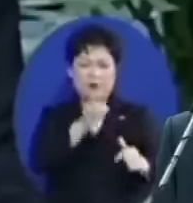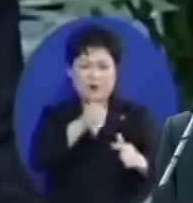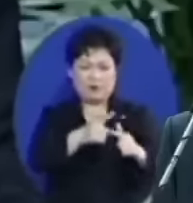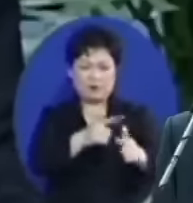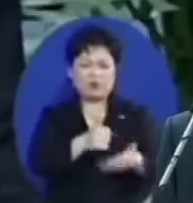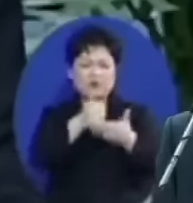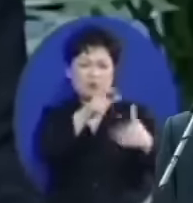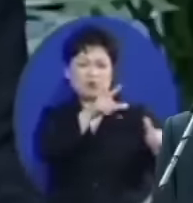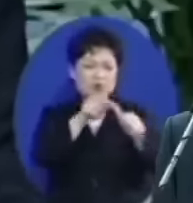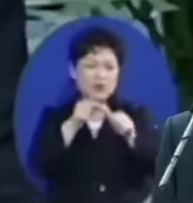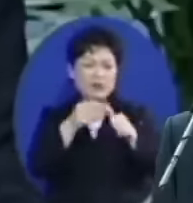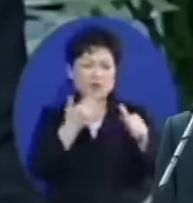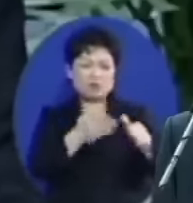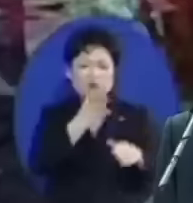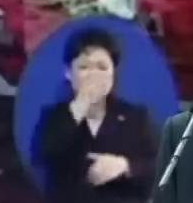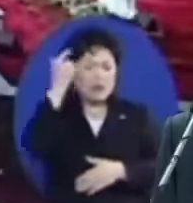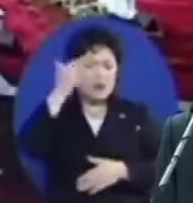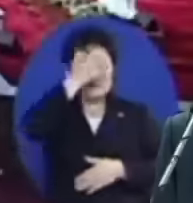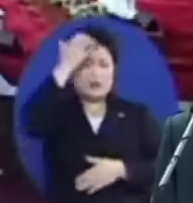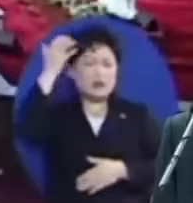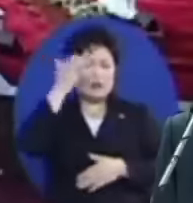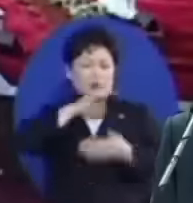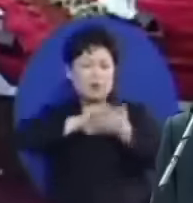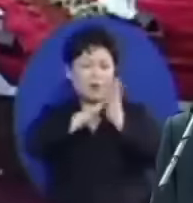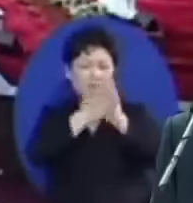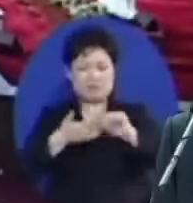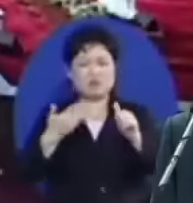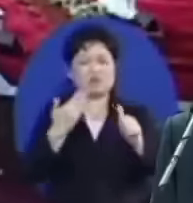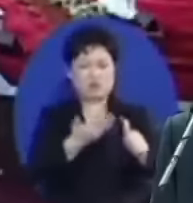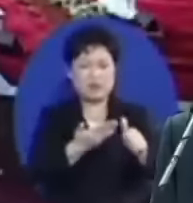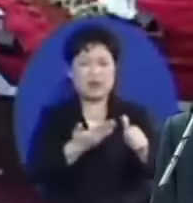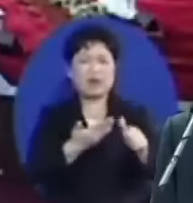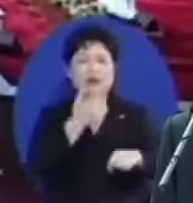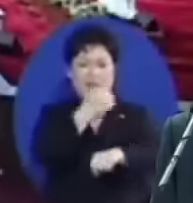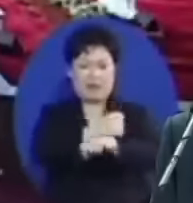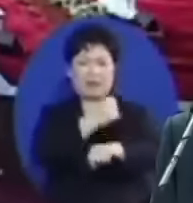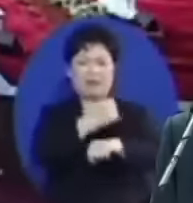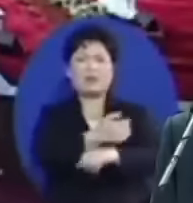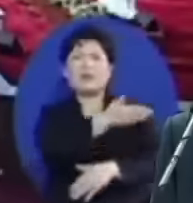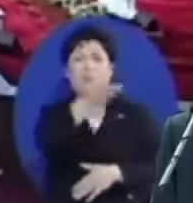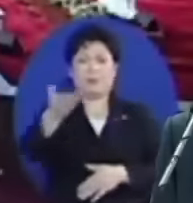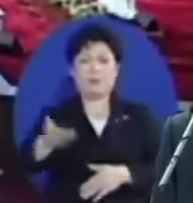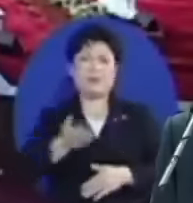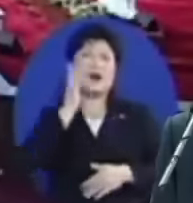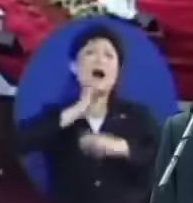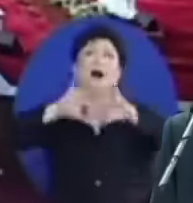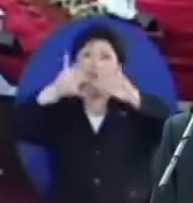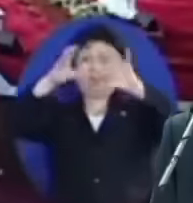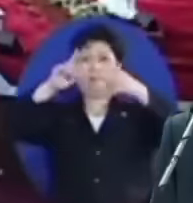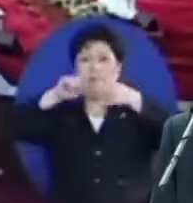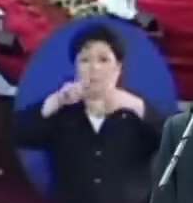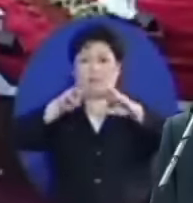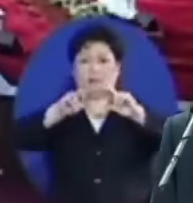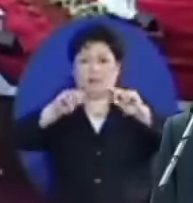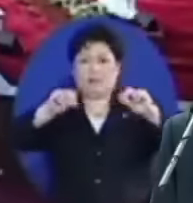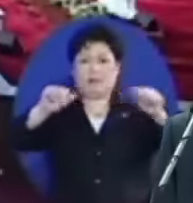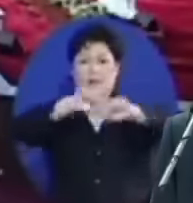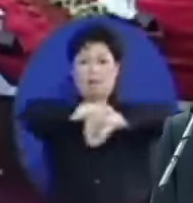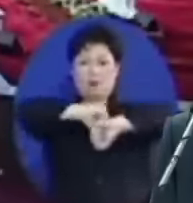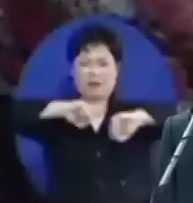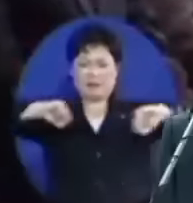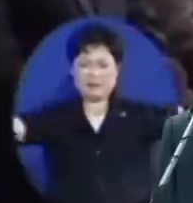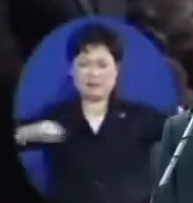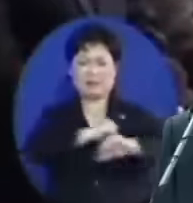주시고 성령으로 그다음부터 교화시켜 주십니다. 그렇게 해서 여러분 하늘나라를 이 땅에 확장해 나가야 되는